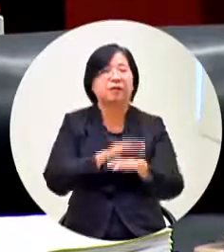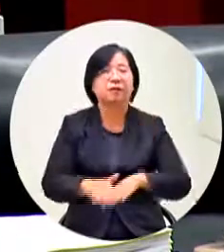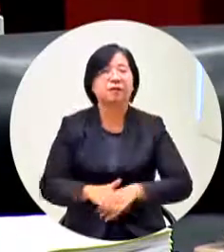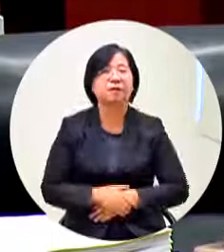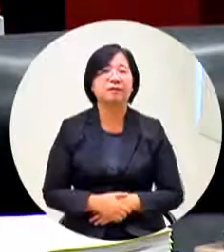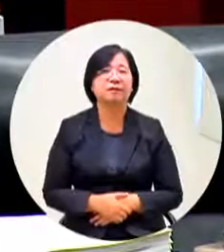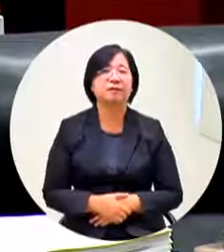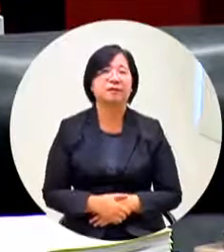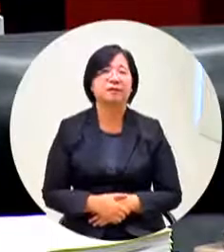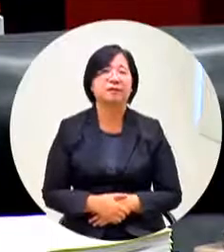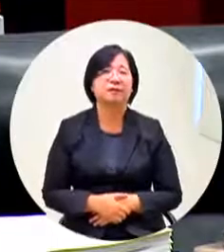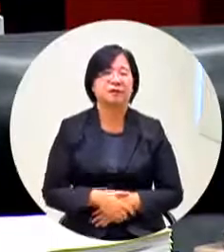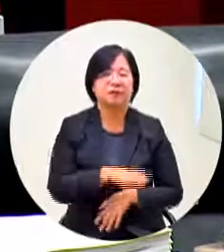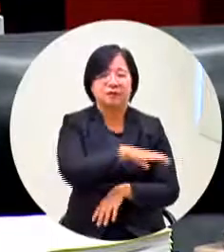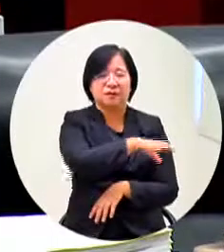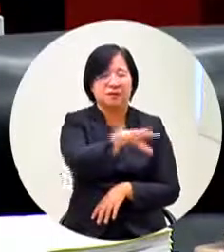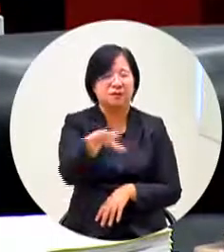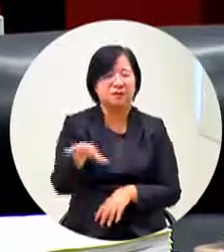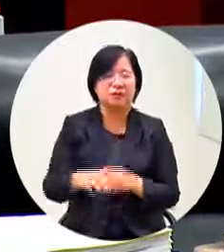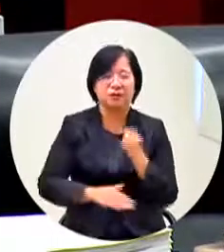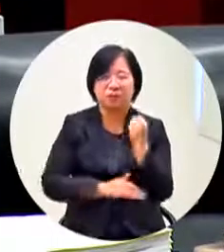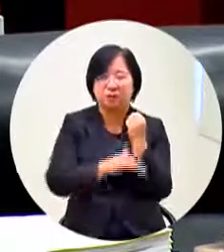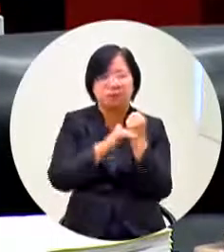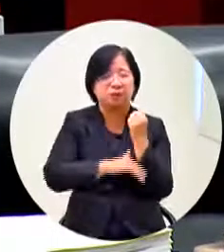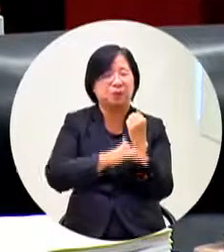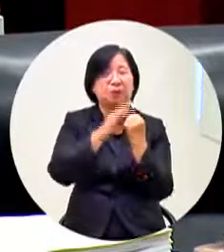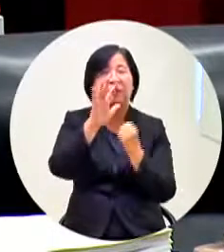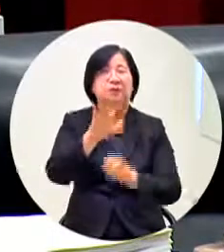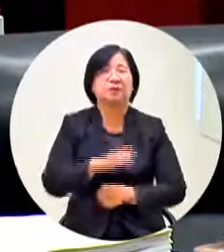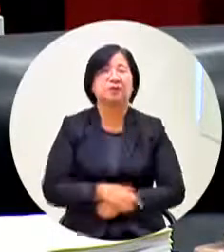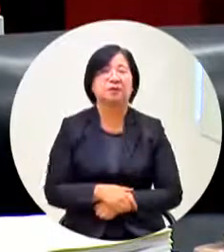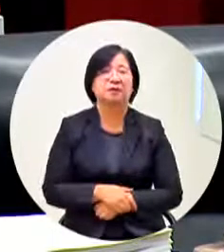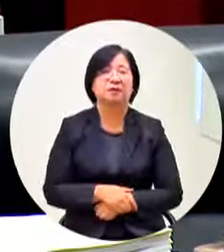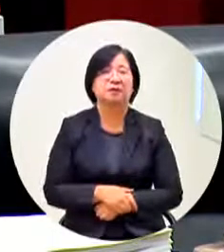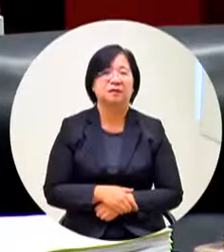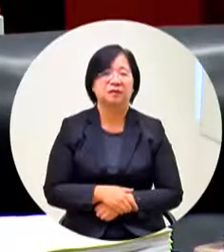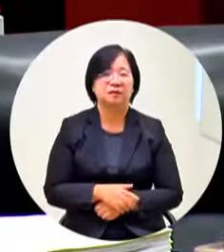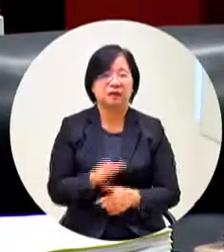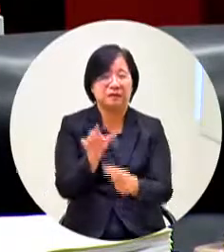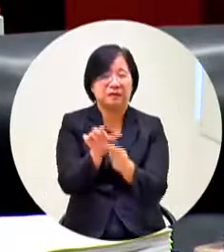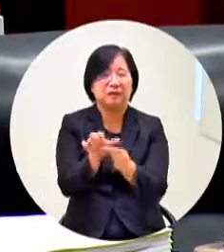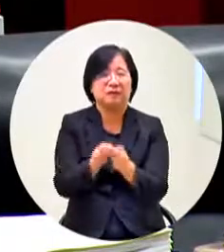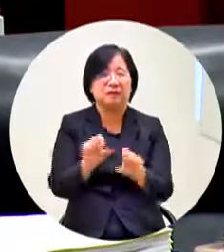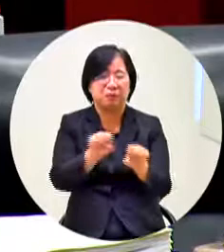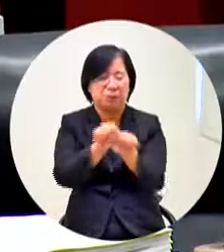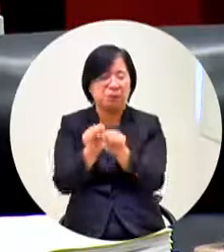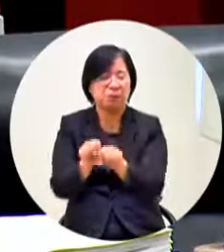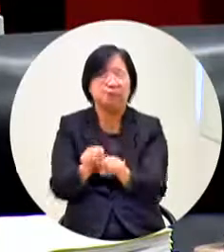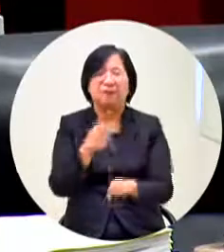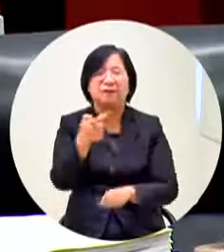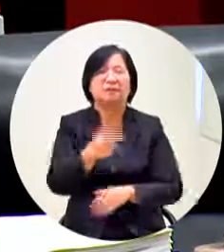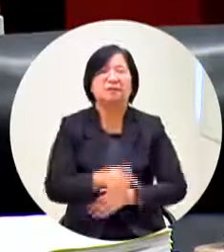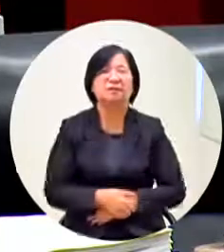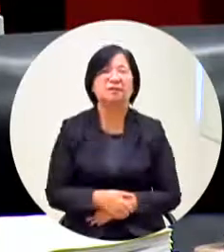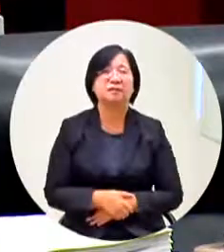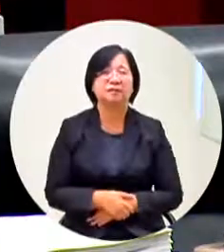然后到处都在积，每一个地方，你看这个瓷砖已经破到这种程度了，你看都是这种情形，啊，已经讲了很